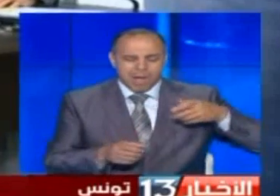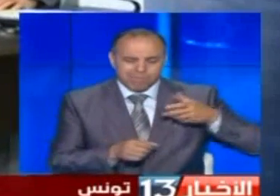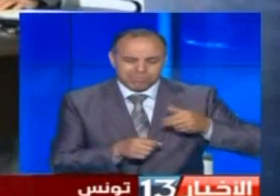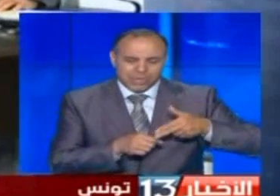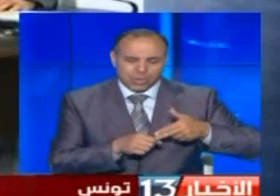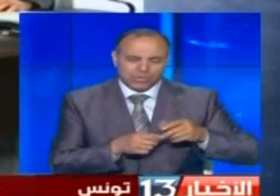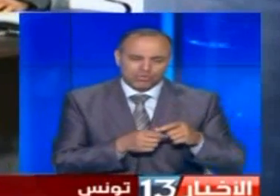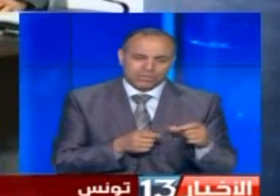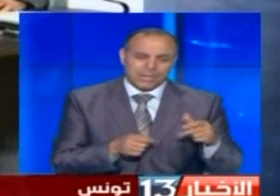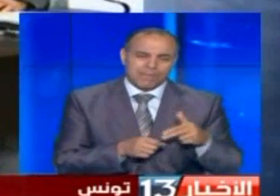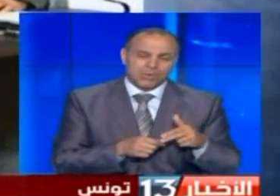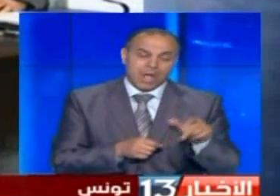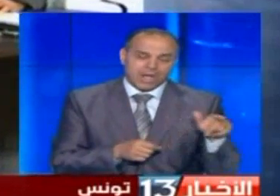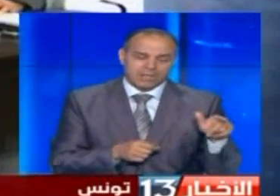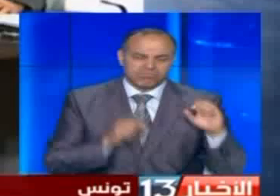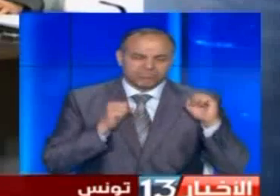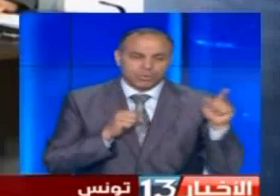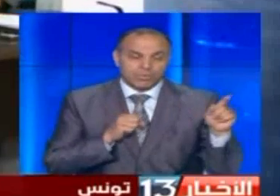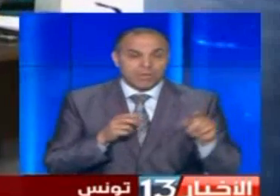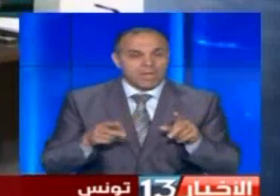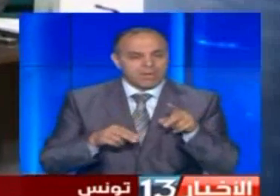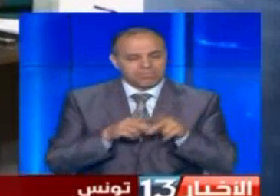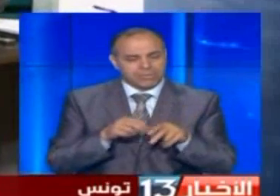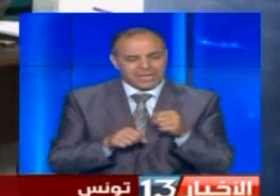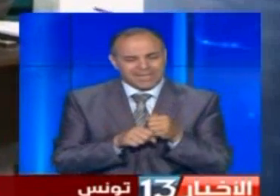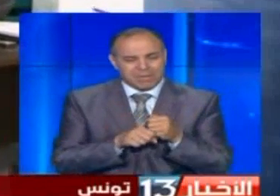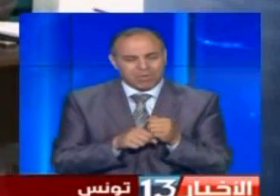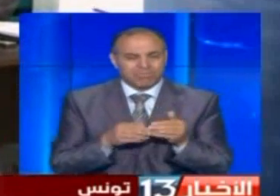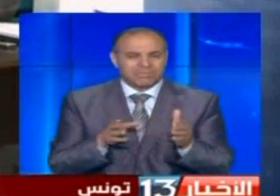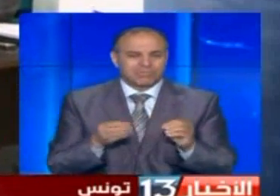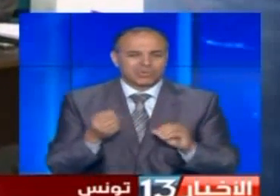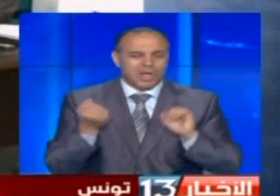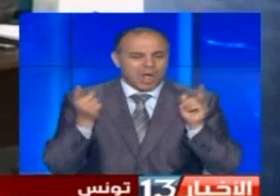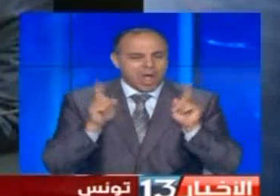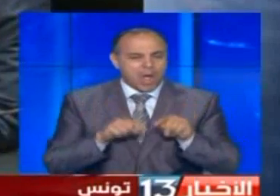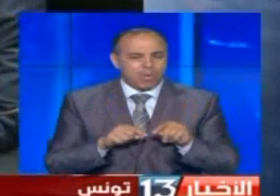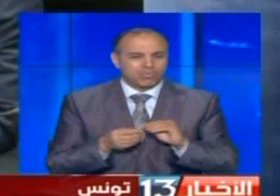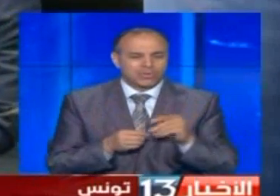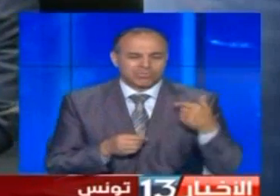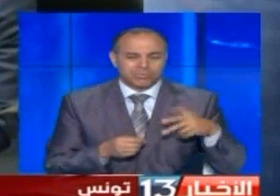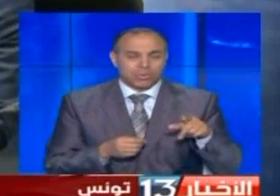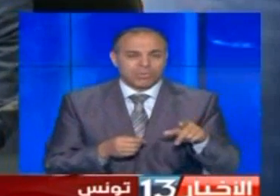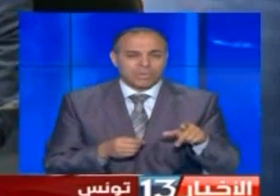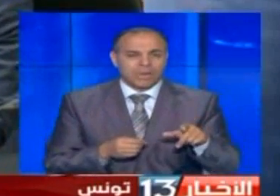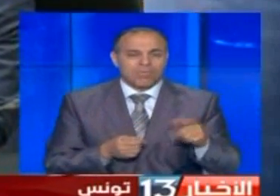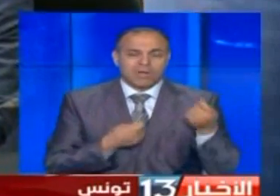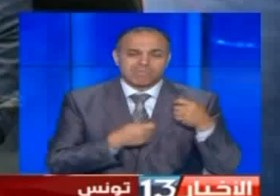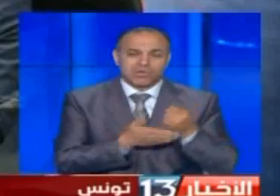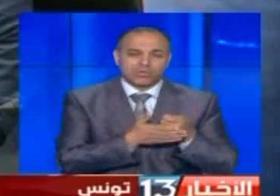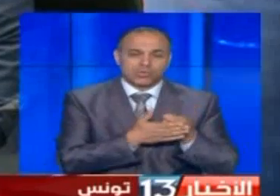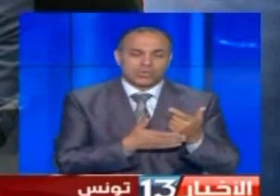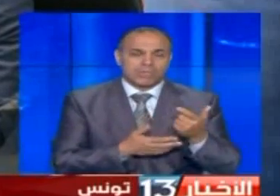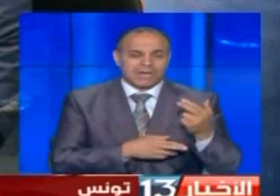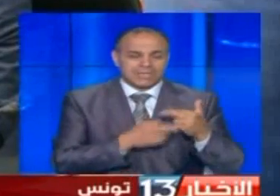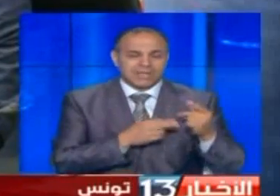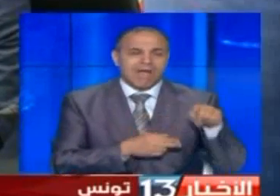التابعة للشركة البترولية هناك، ما قد يعطل الإنتاج ويفتح باب الاحتمالات المكلفة أي التوريد، خاصة مع